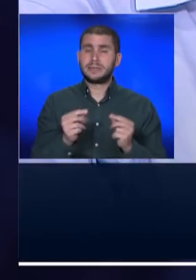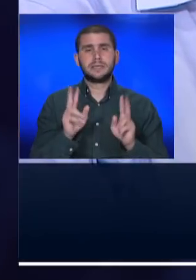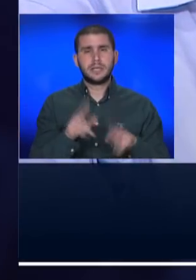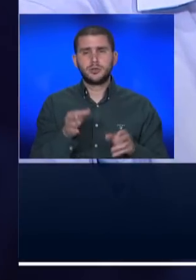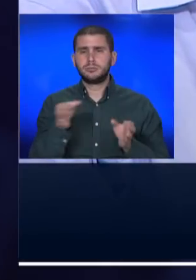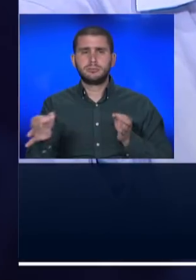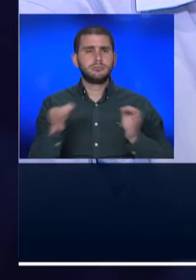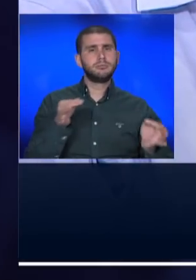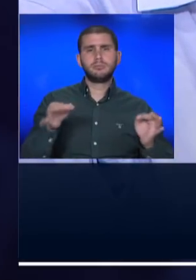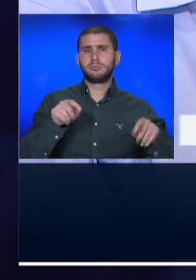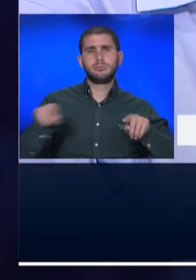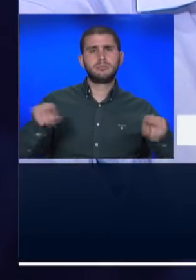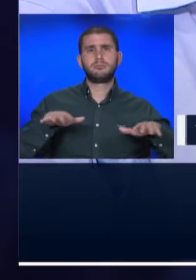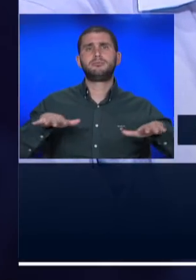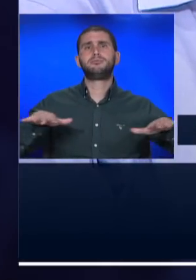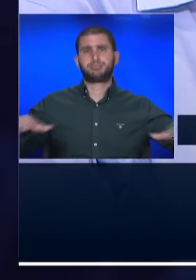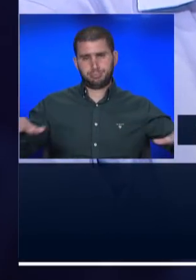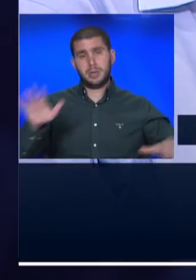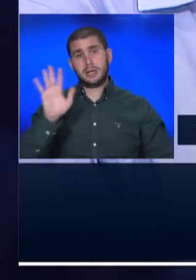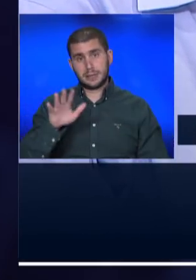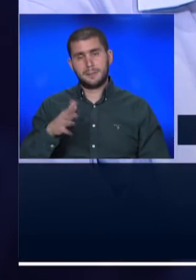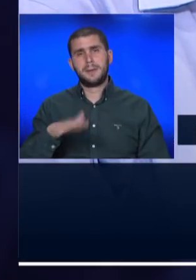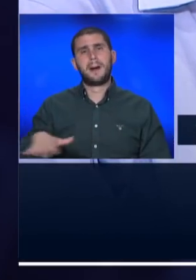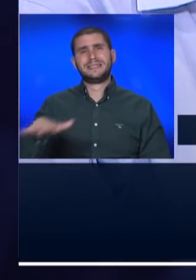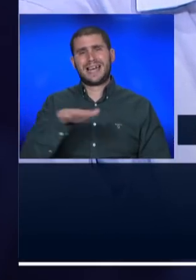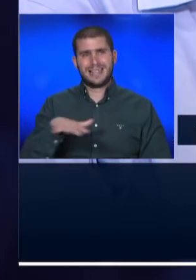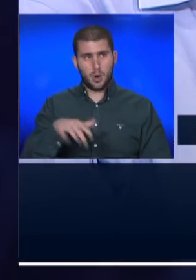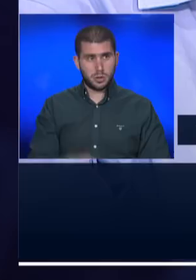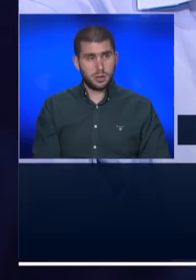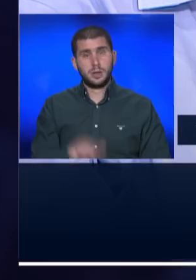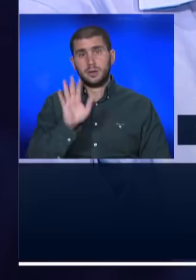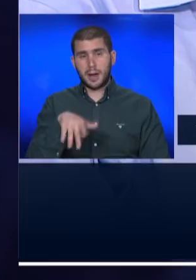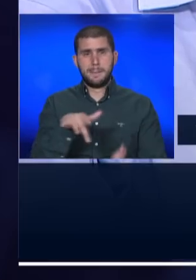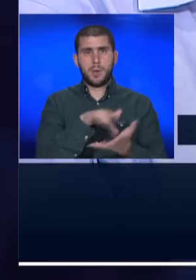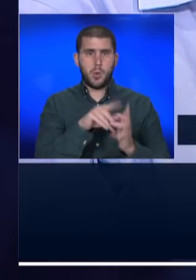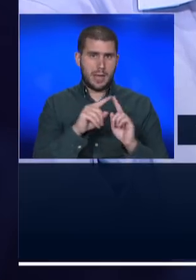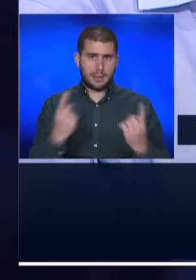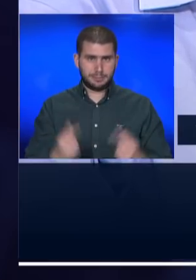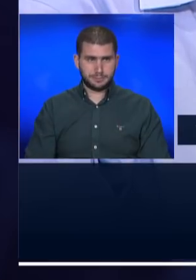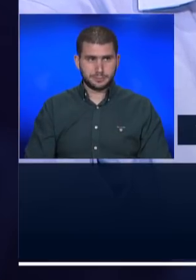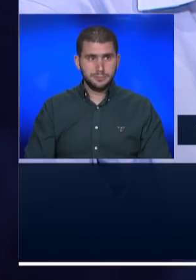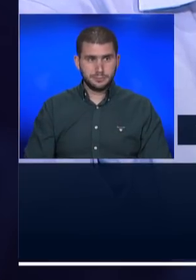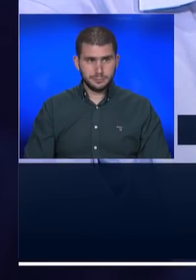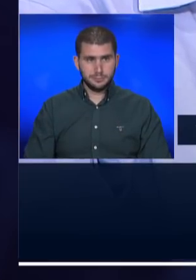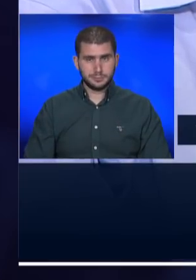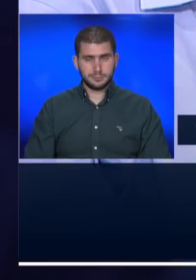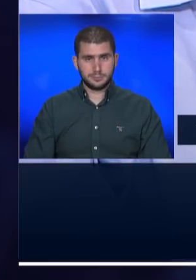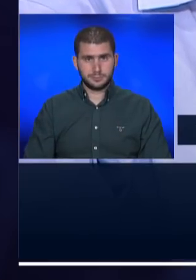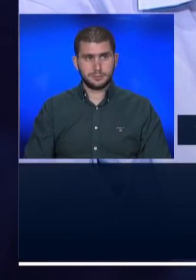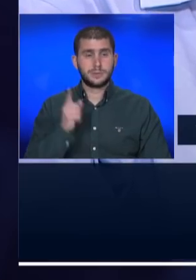די רחבה גם במזרח התיכון וגם במקומות אחרים. זאת תנועה אשר